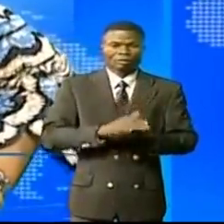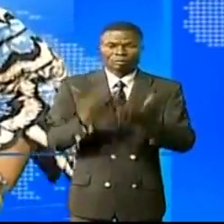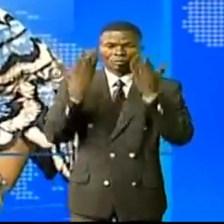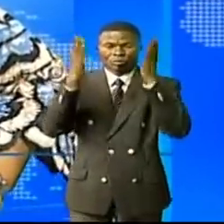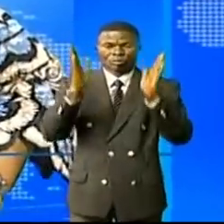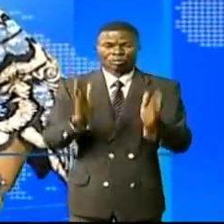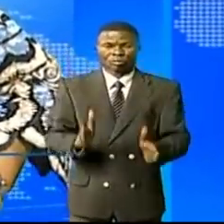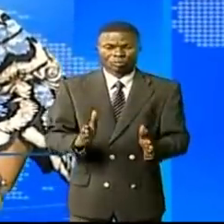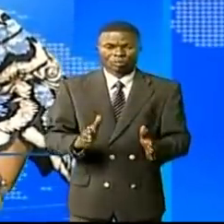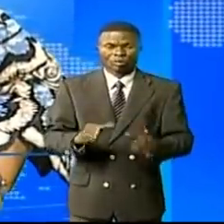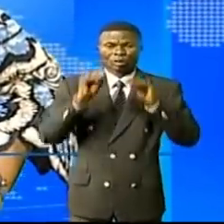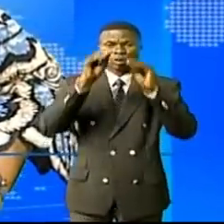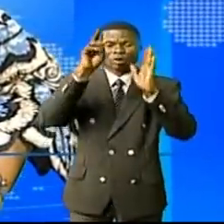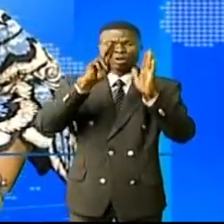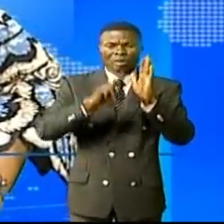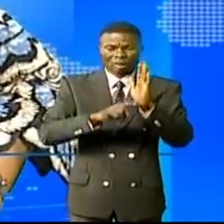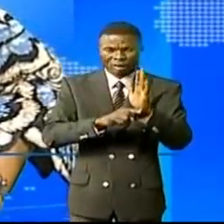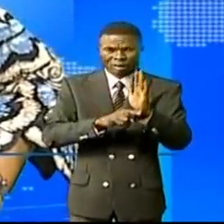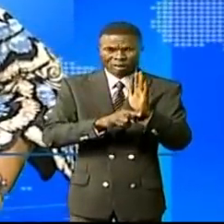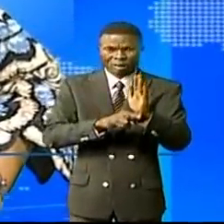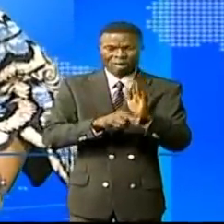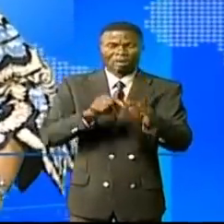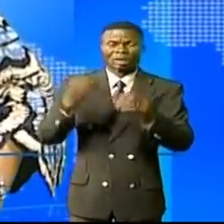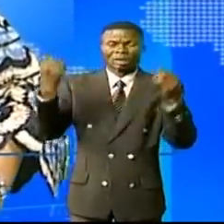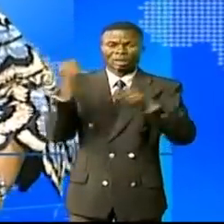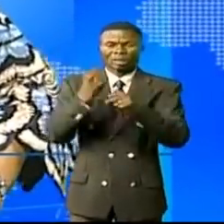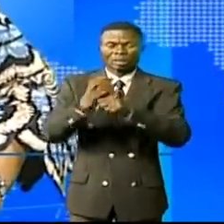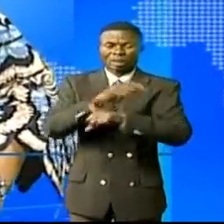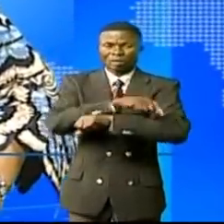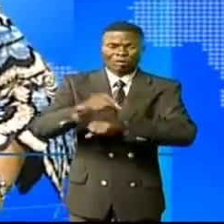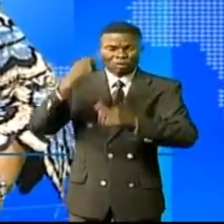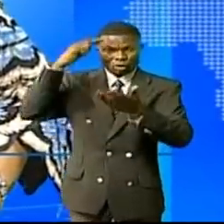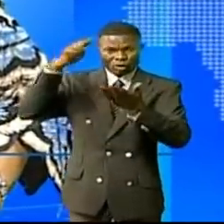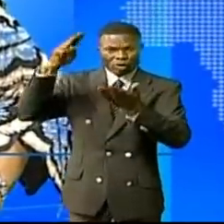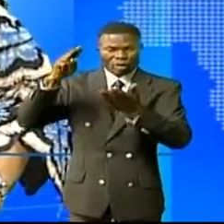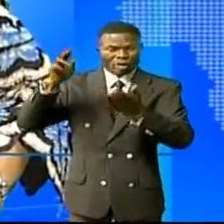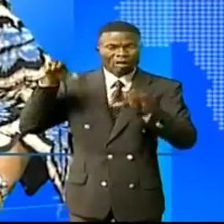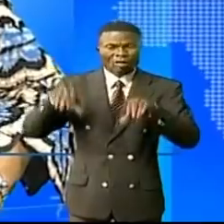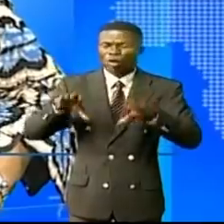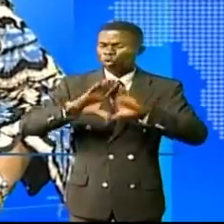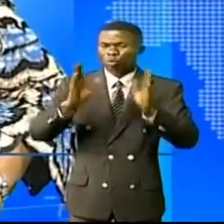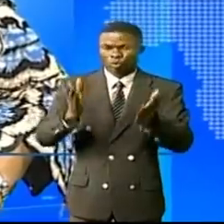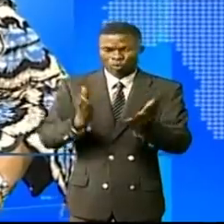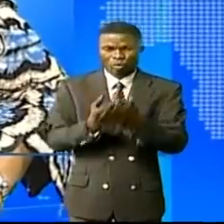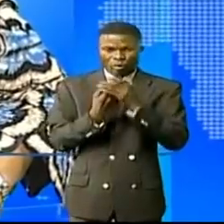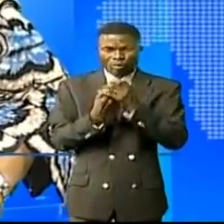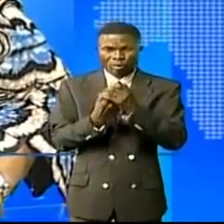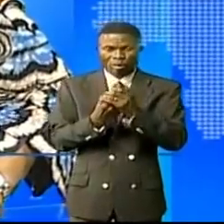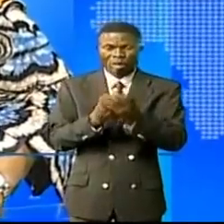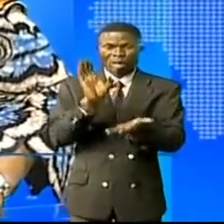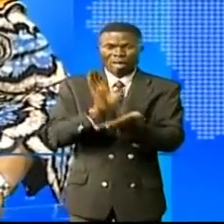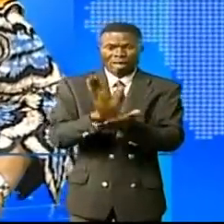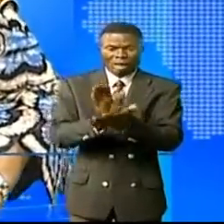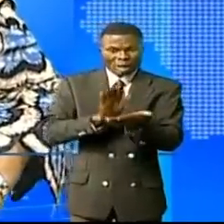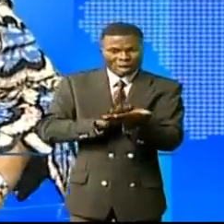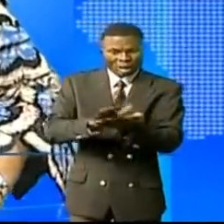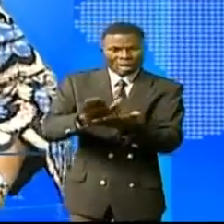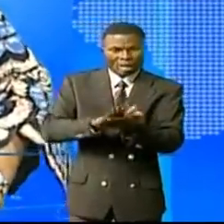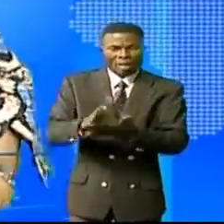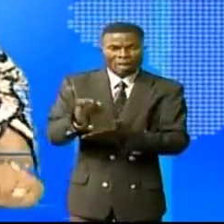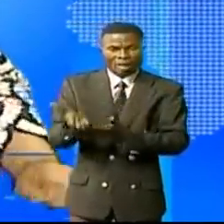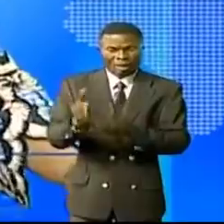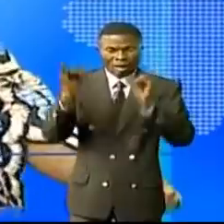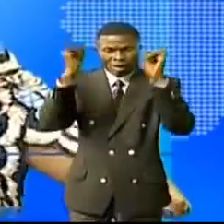Étudiants, corps enseignants et administratifs de toutes les universités de la République démocratique du Congo auront bientôt des cartes biométriques, une